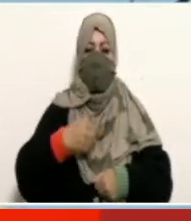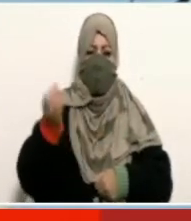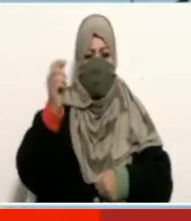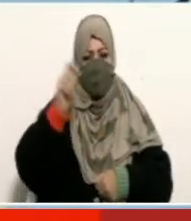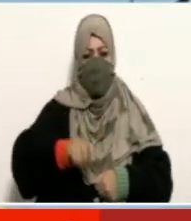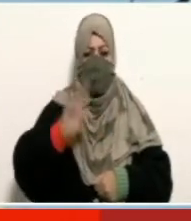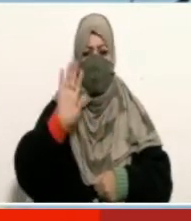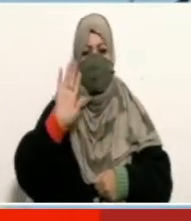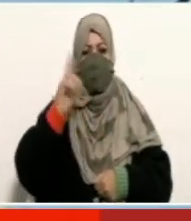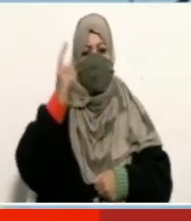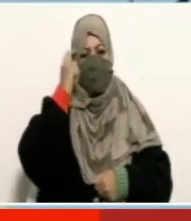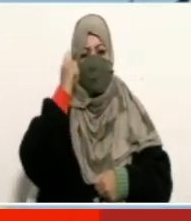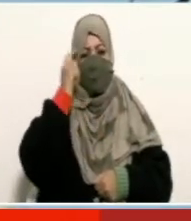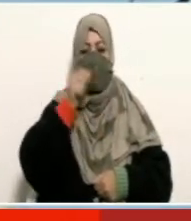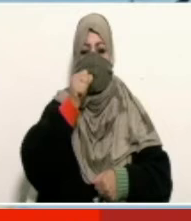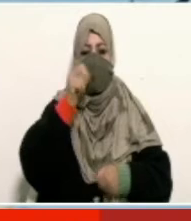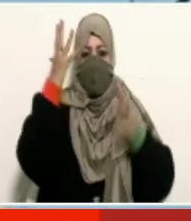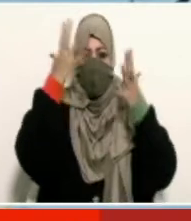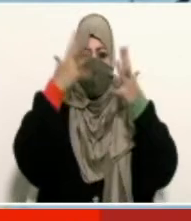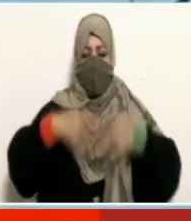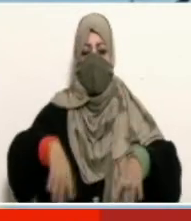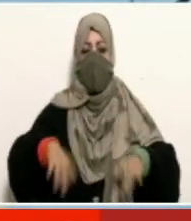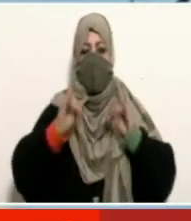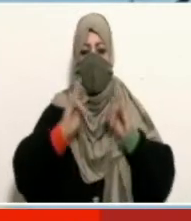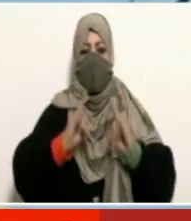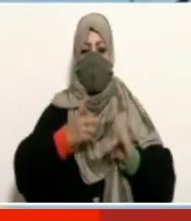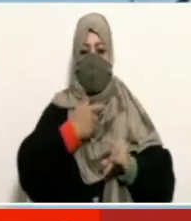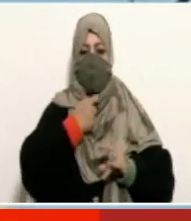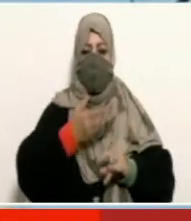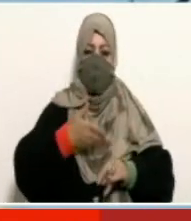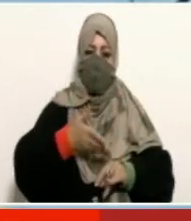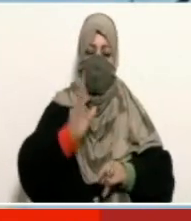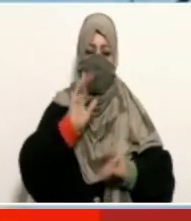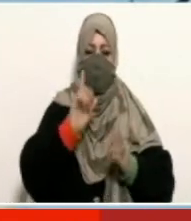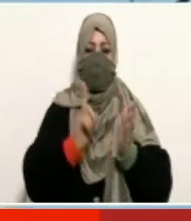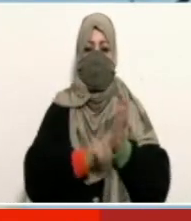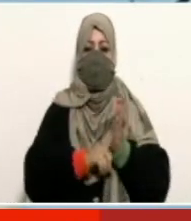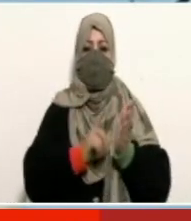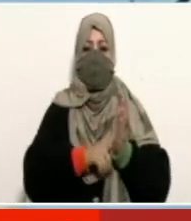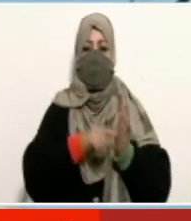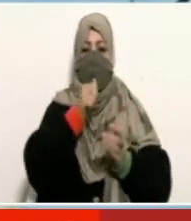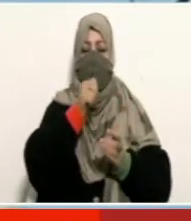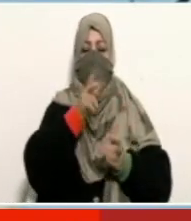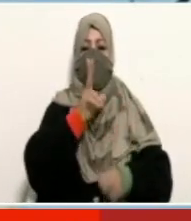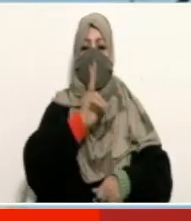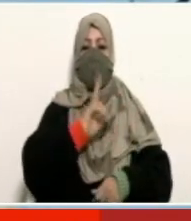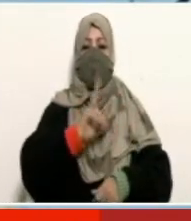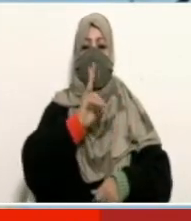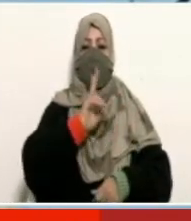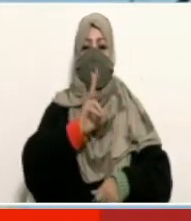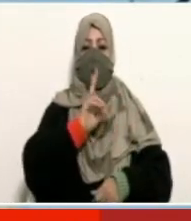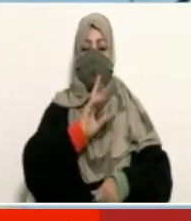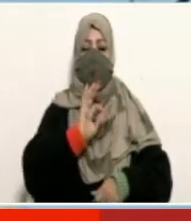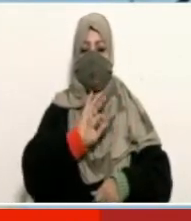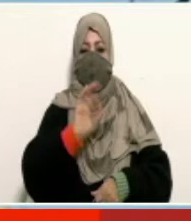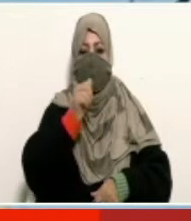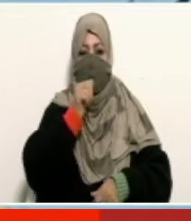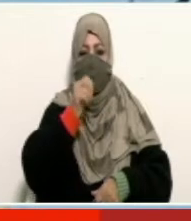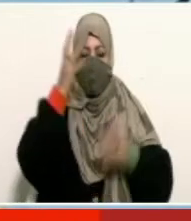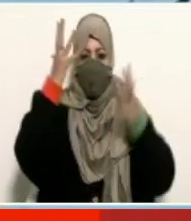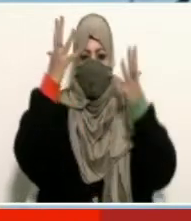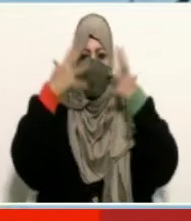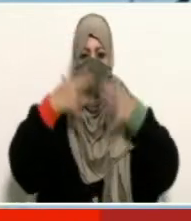لا، والشرط أن يكون بالماء الصافي الماء القراح يعني الماء اللي هو